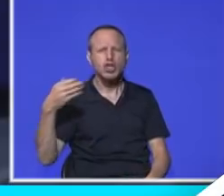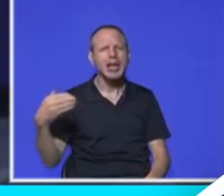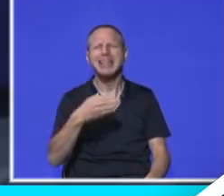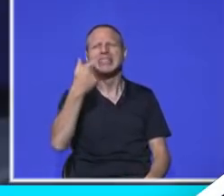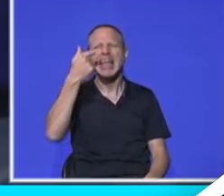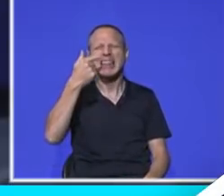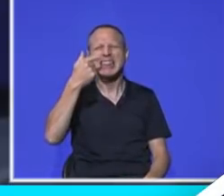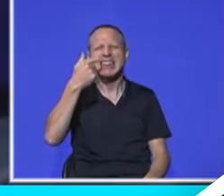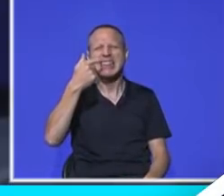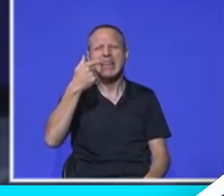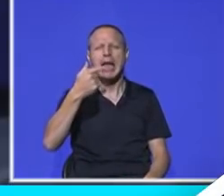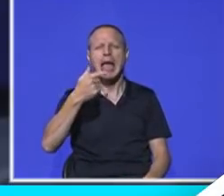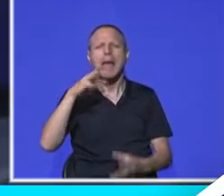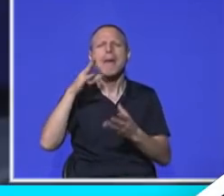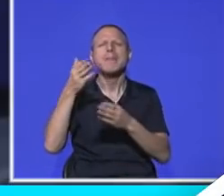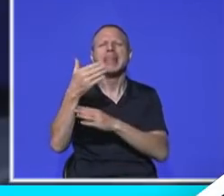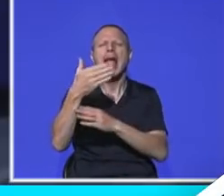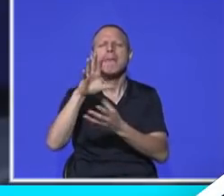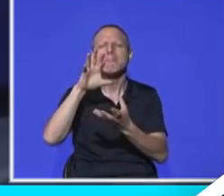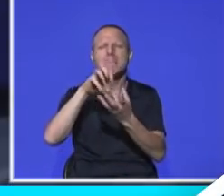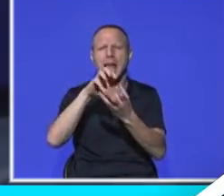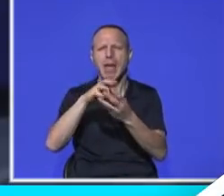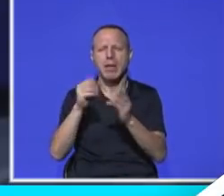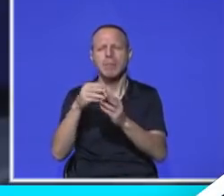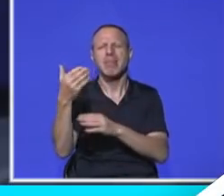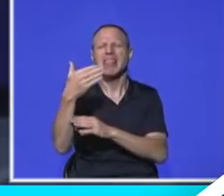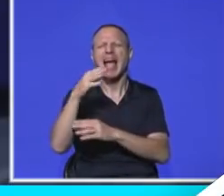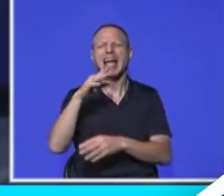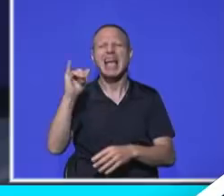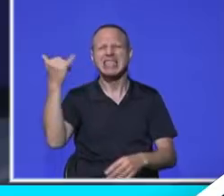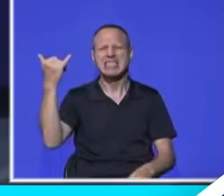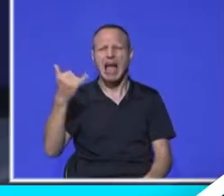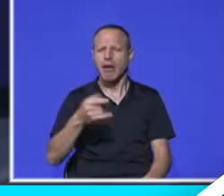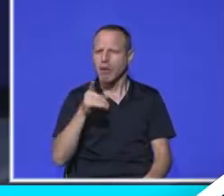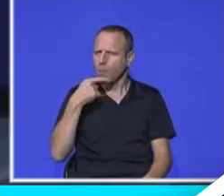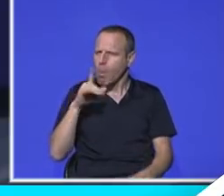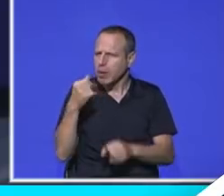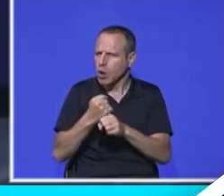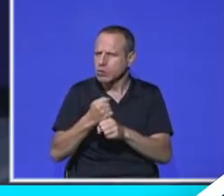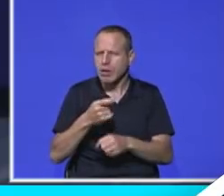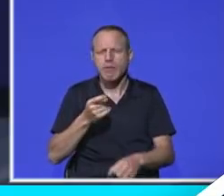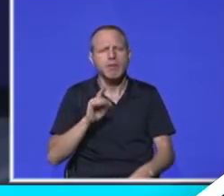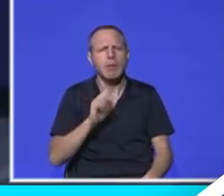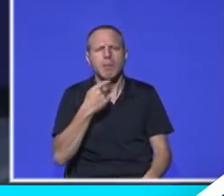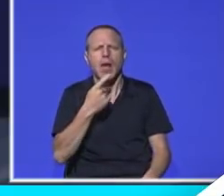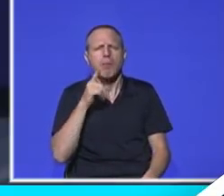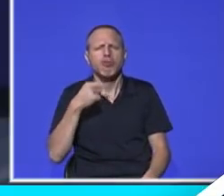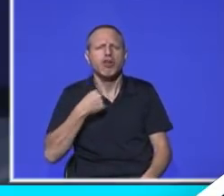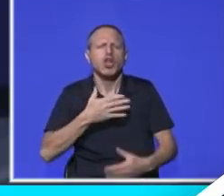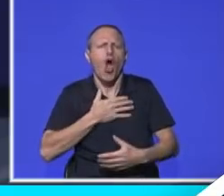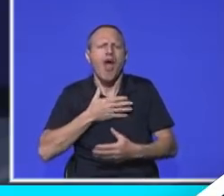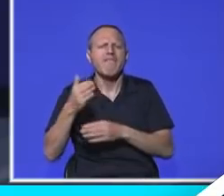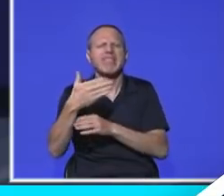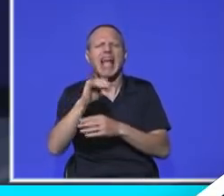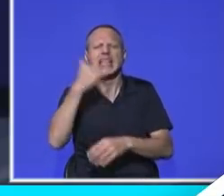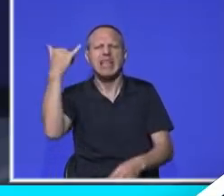לתוך בריכה עם דגי זהב. אמרו לו, אתה השתגעת, מה אתה עושה? הם יטרפו אותם, הוא אמר, מי אמר שאני אוהב דגי זהב? מי אמר שהוא אוהב דגי זהב? מי אמר שהוא